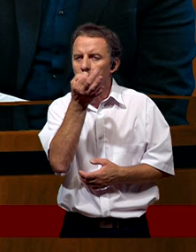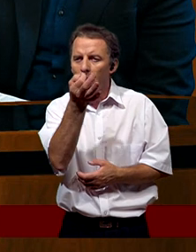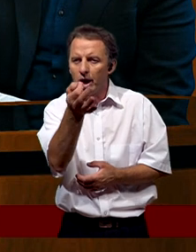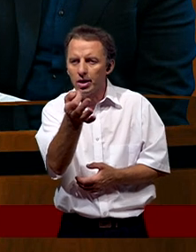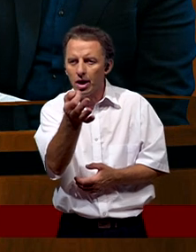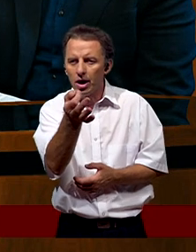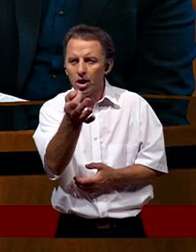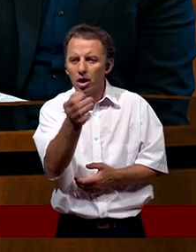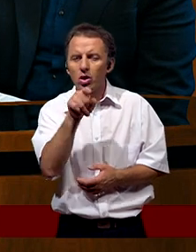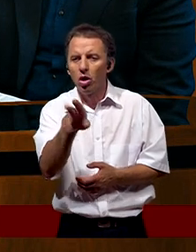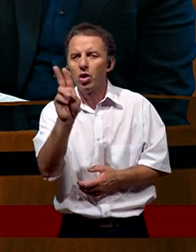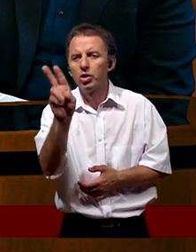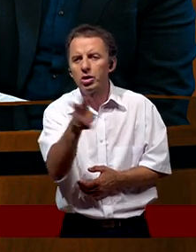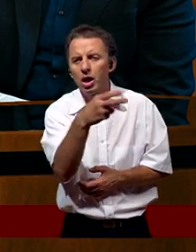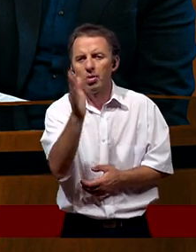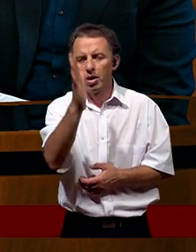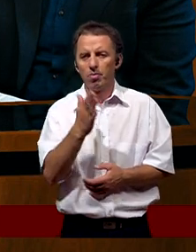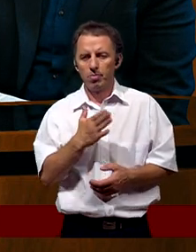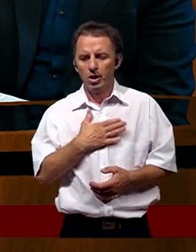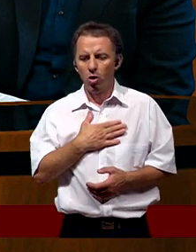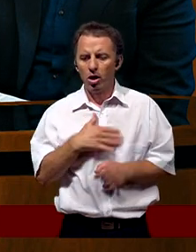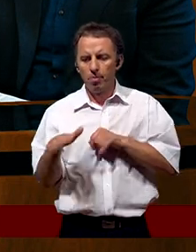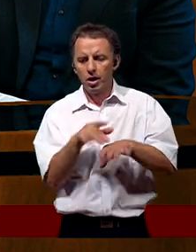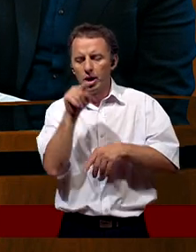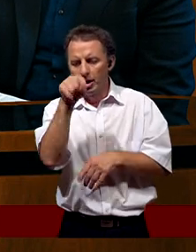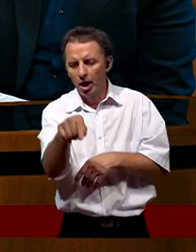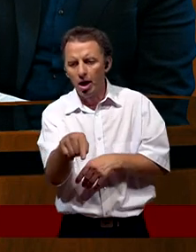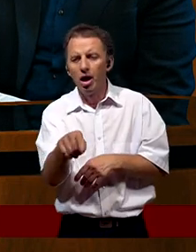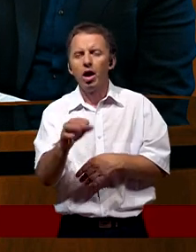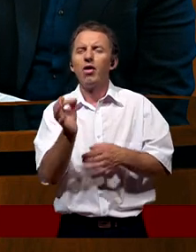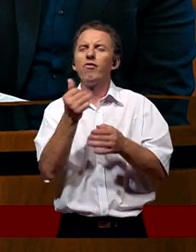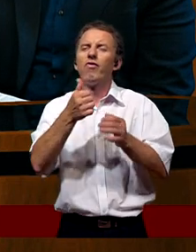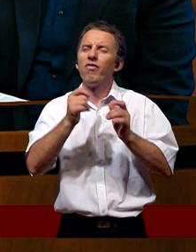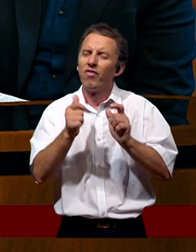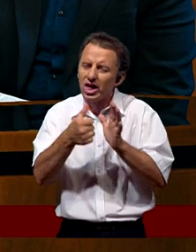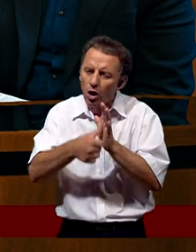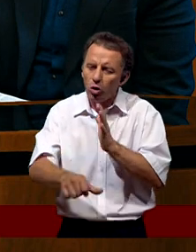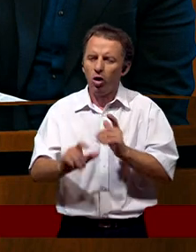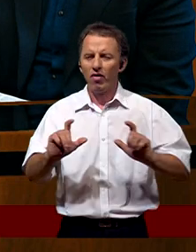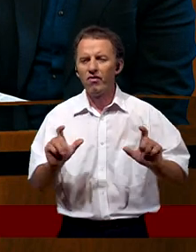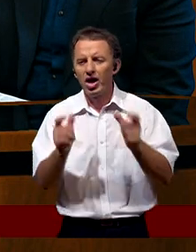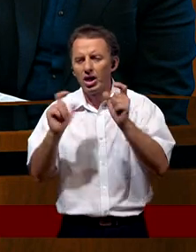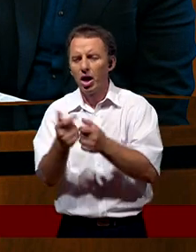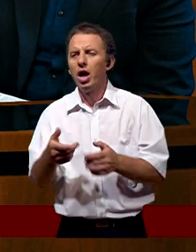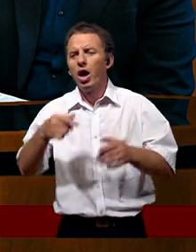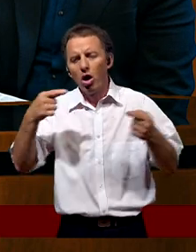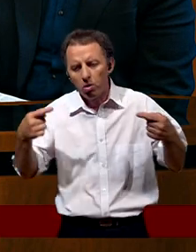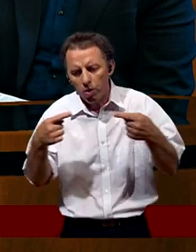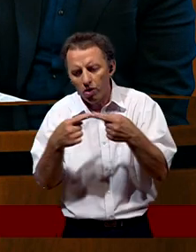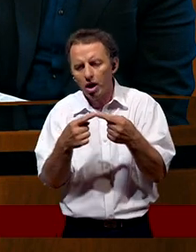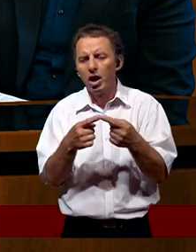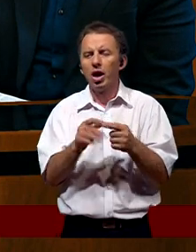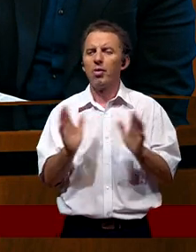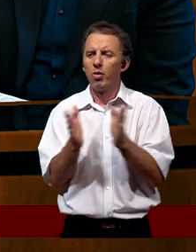pytanie to, kiedy będą miały miejsca te spektakularne wydarzenia, spektakularne odpowiedzi na